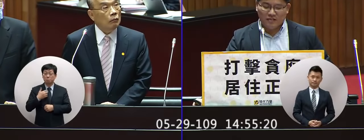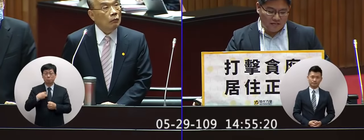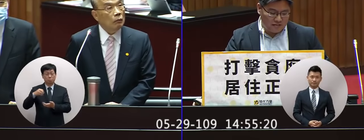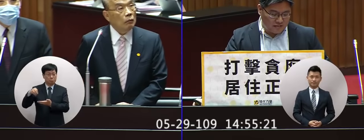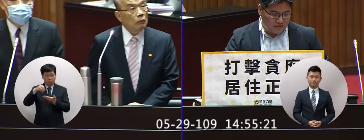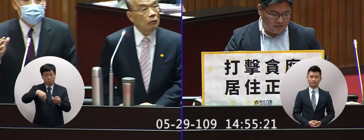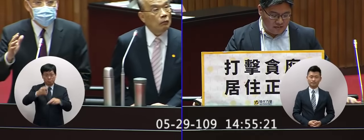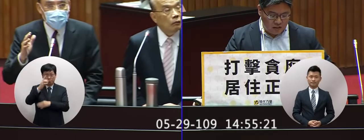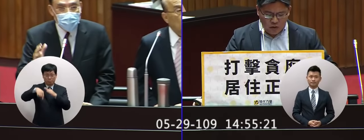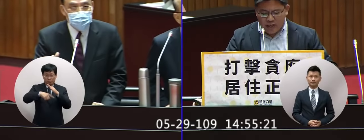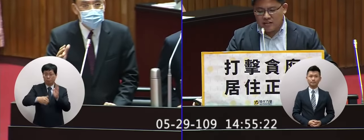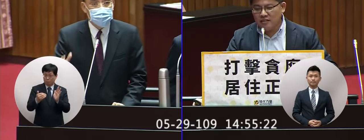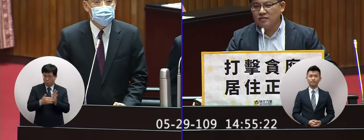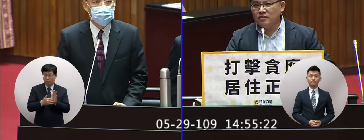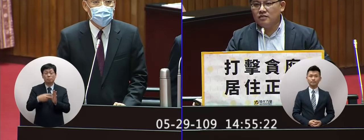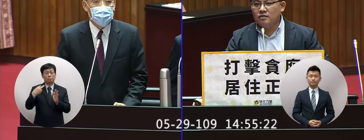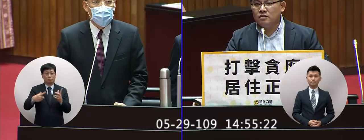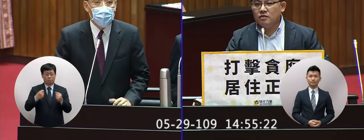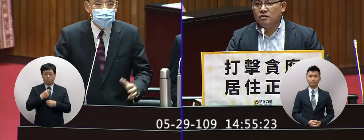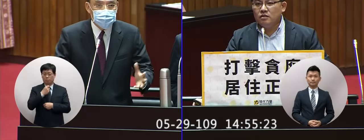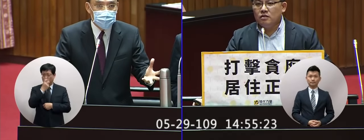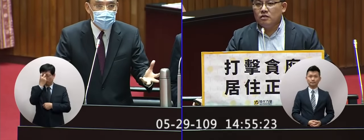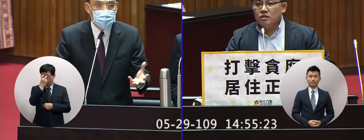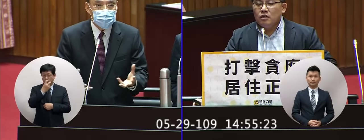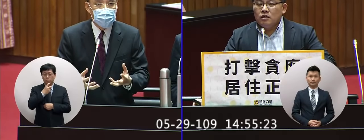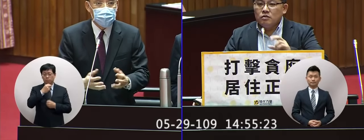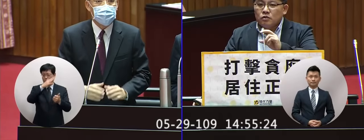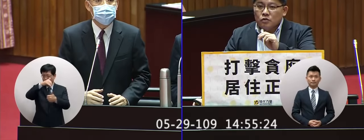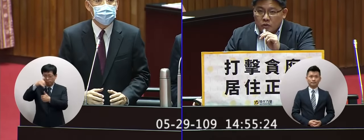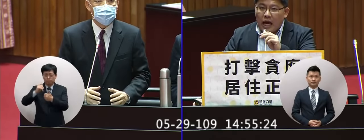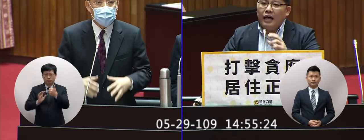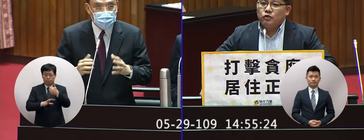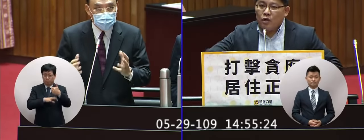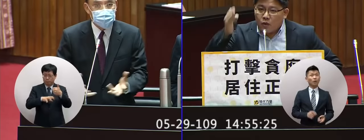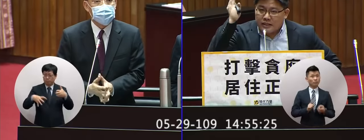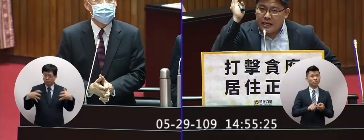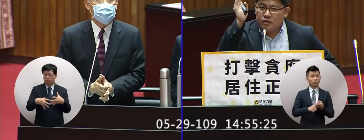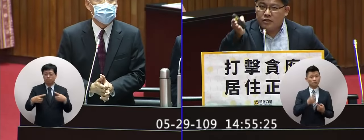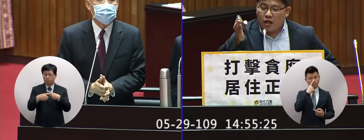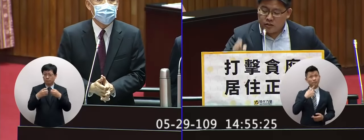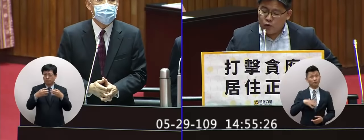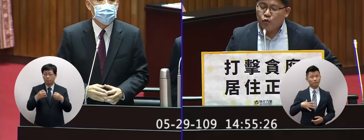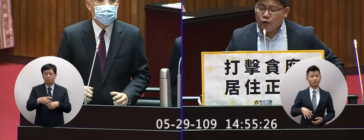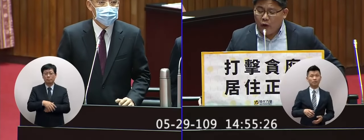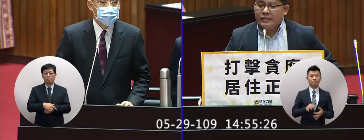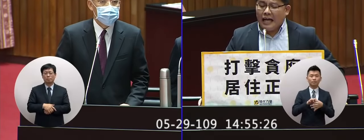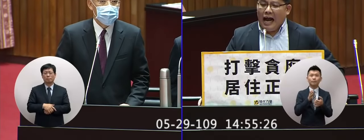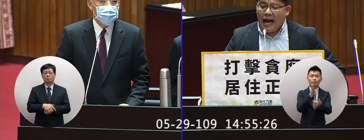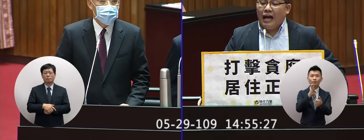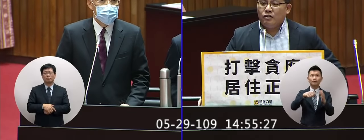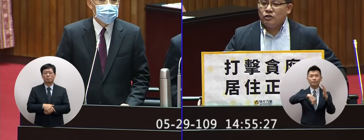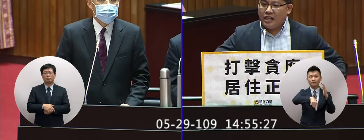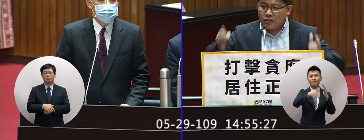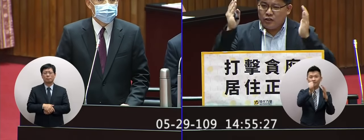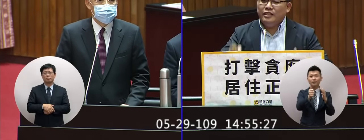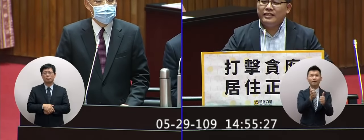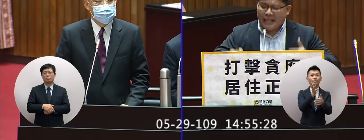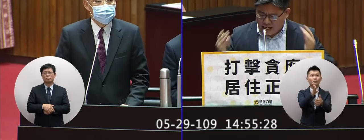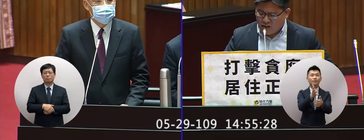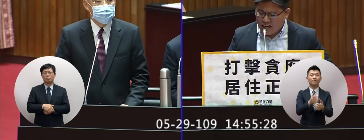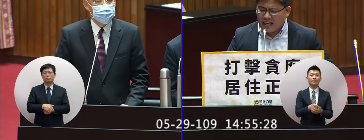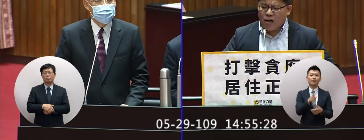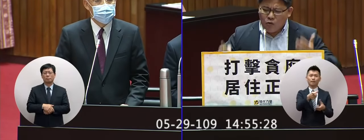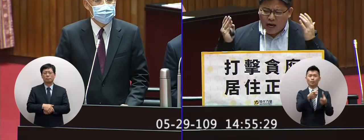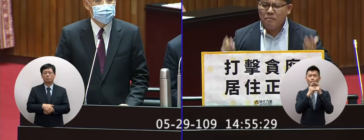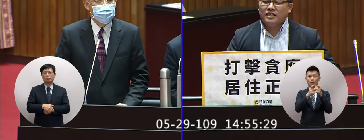送到行政院哦，他还是要审查了，还有就各相关的部 门。是啊，所以我现在就是要问院长啊，我现在就是一年